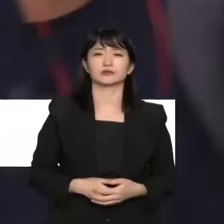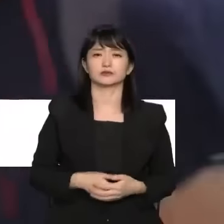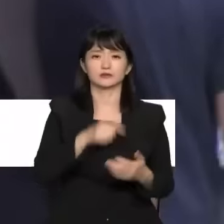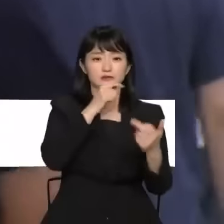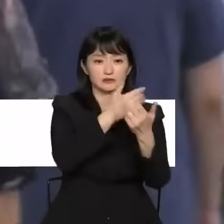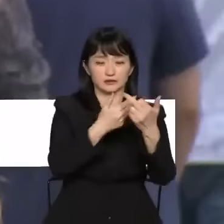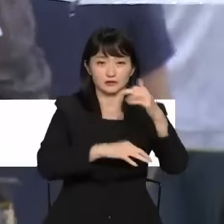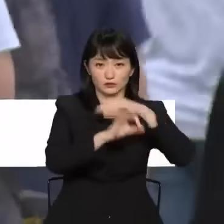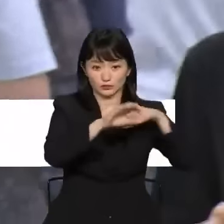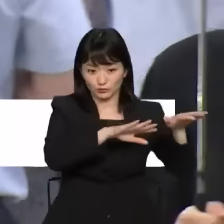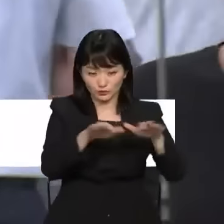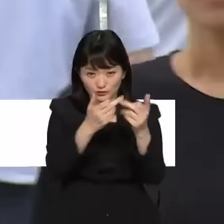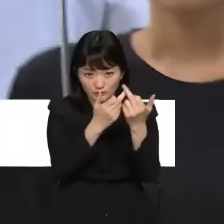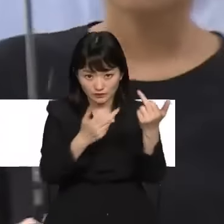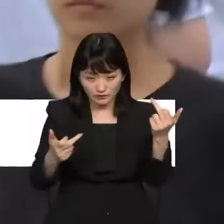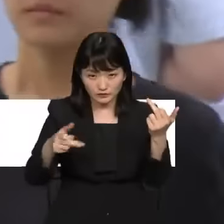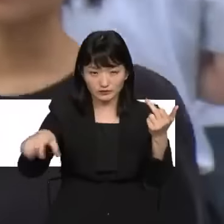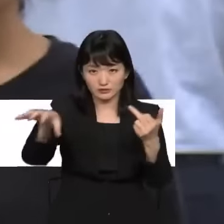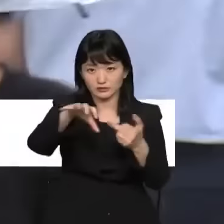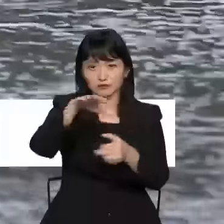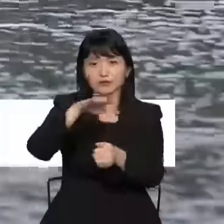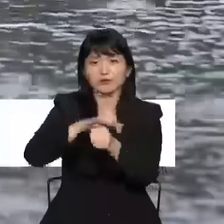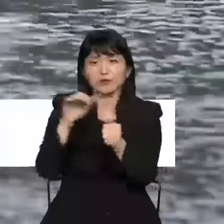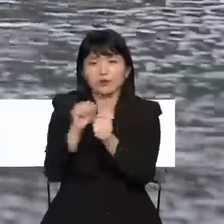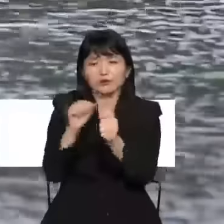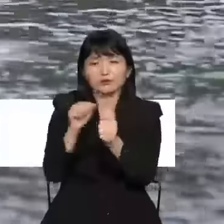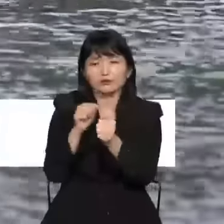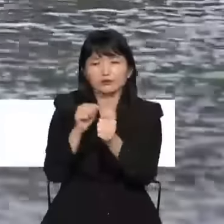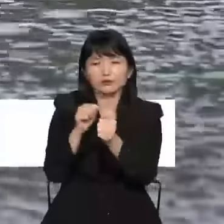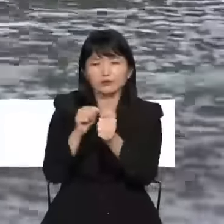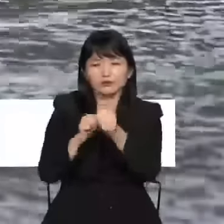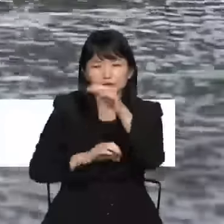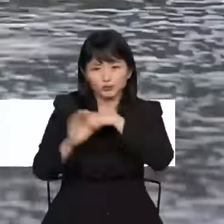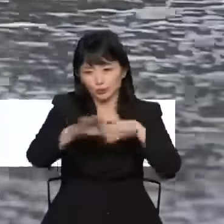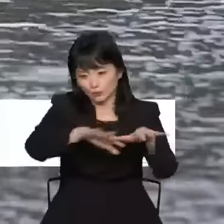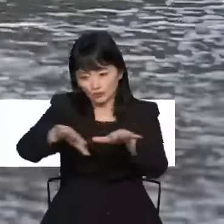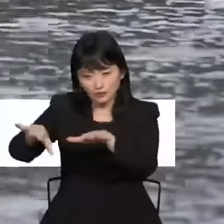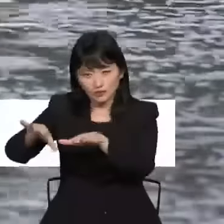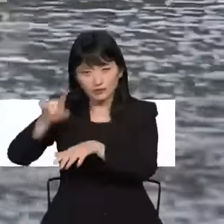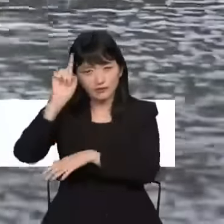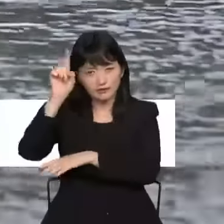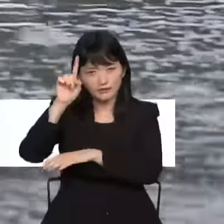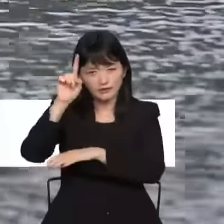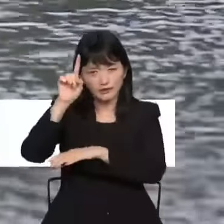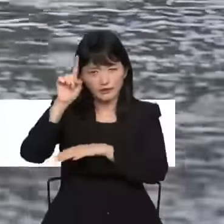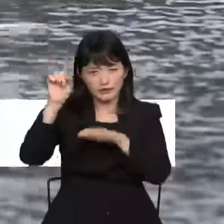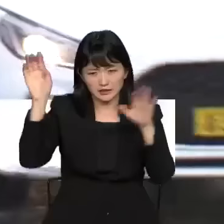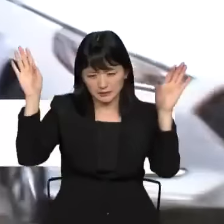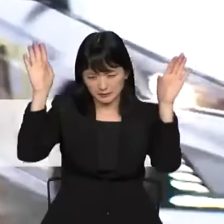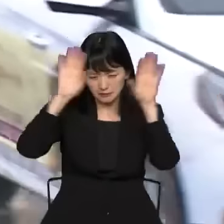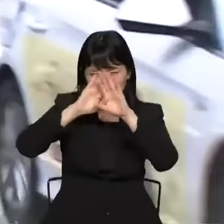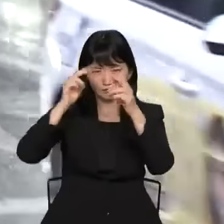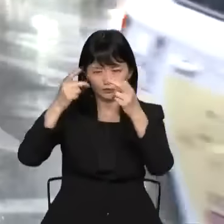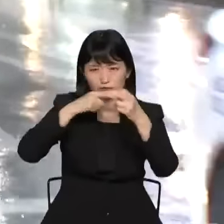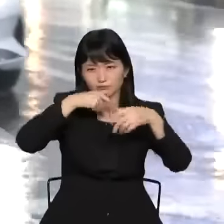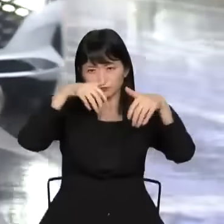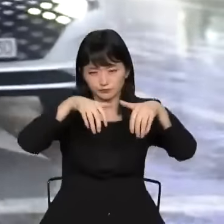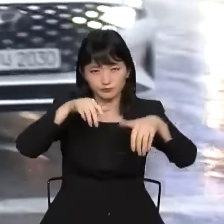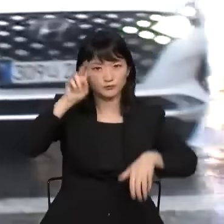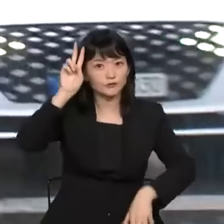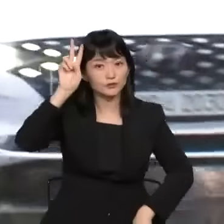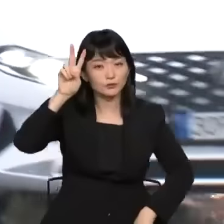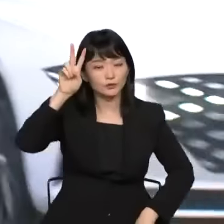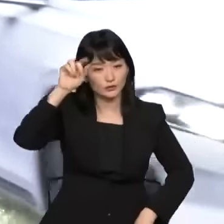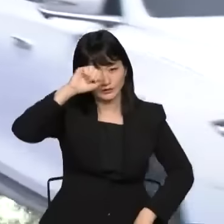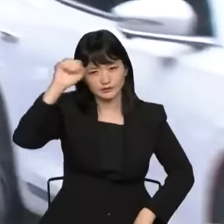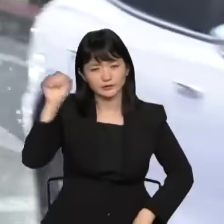강원 동해안 산지와 경북 북부 동해안에는 내일 자정까지도 비가 내리겠습니다. 또 모레 새벽까지 제주도에는